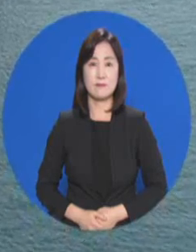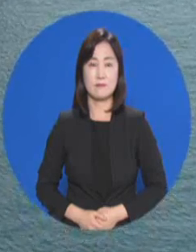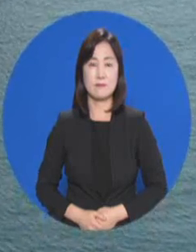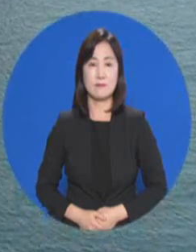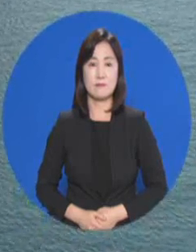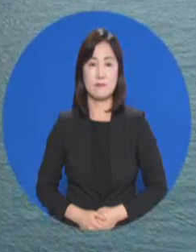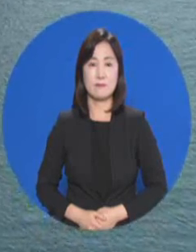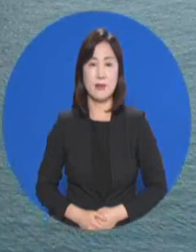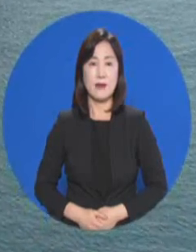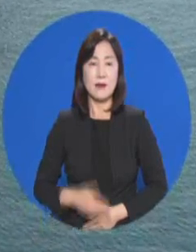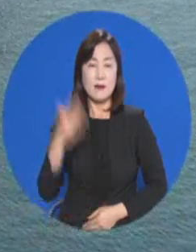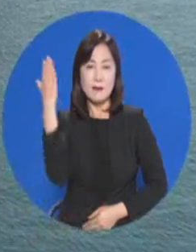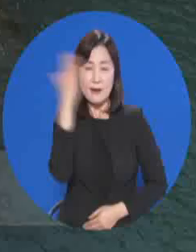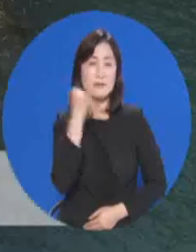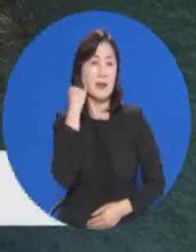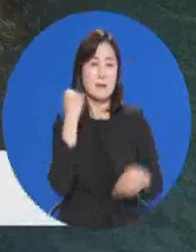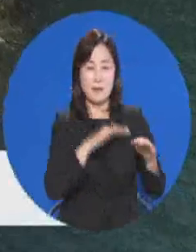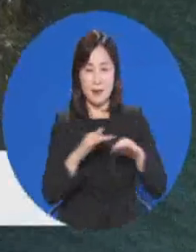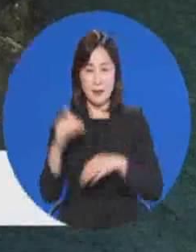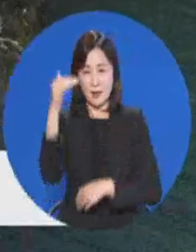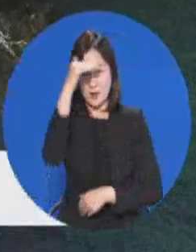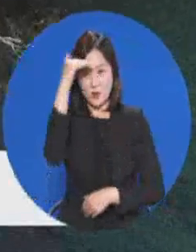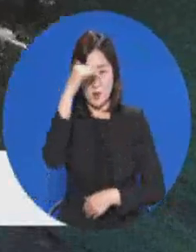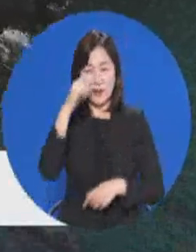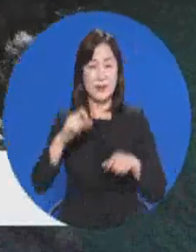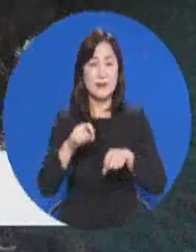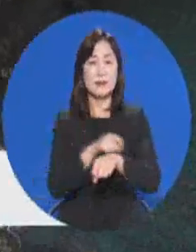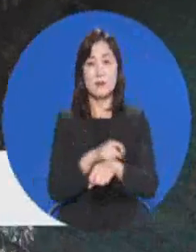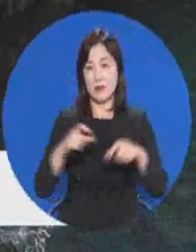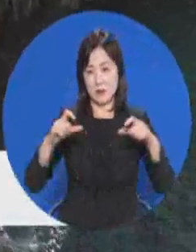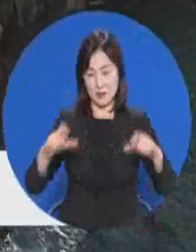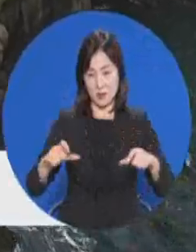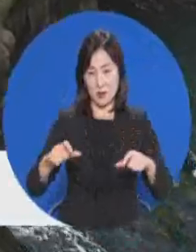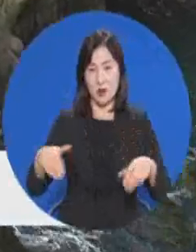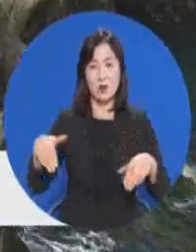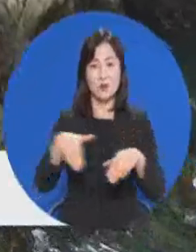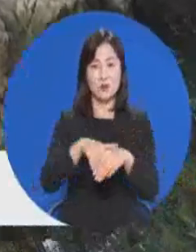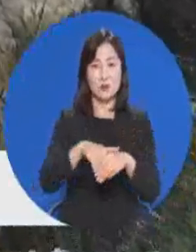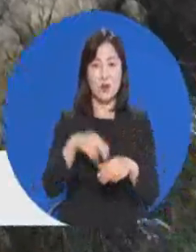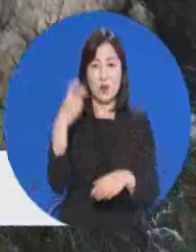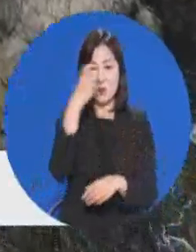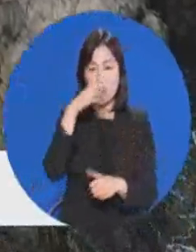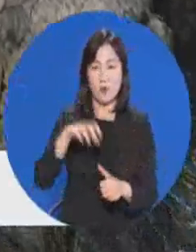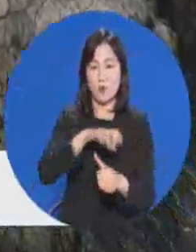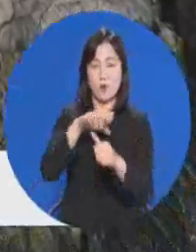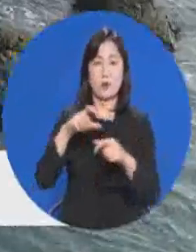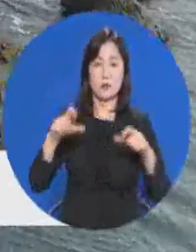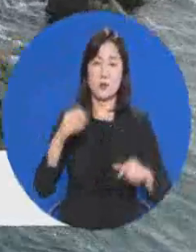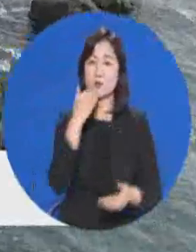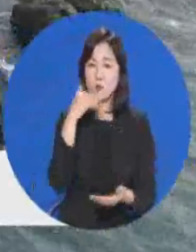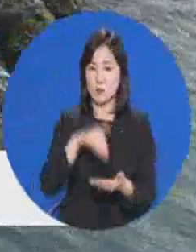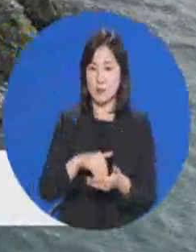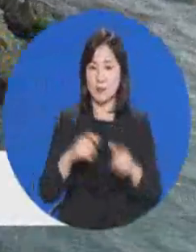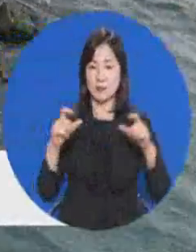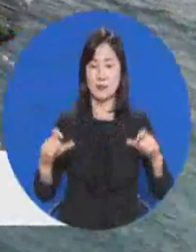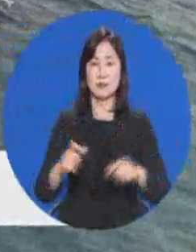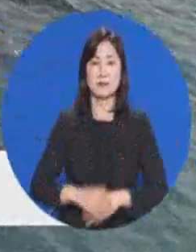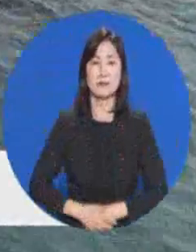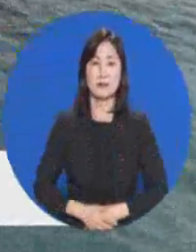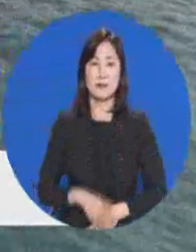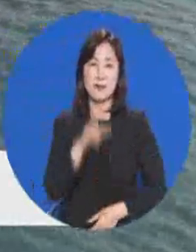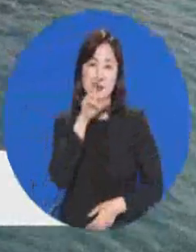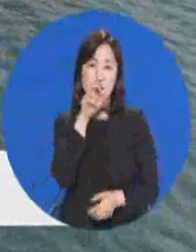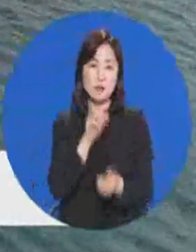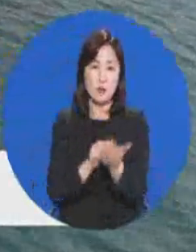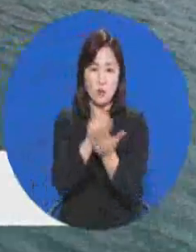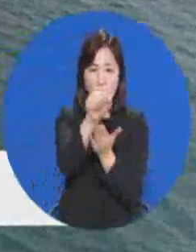남의 청정 구역을 조망할 수 있는 특화 경관 지구이자 문화재 보호구역인 여수시 돌산 회변 시멘트 포장에